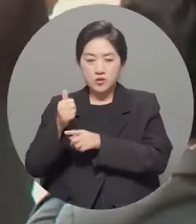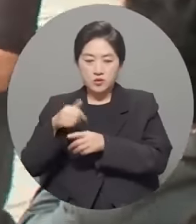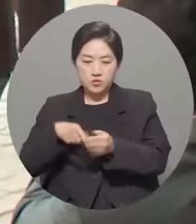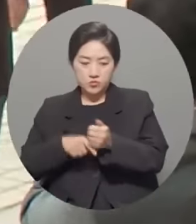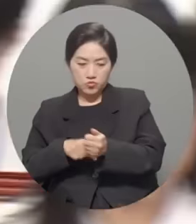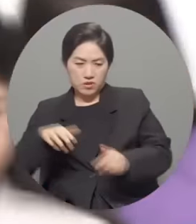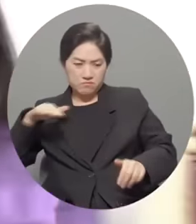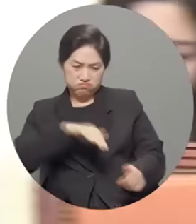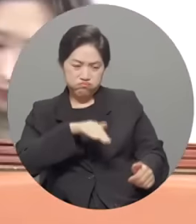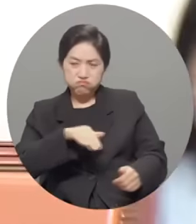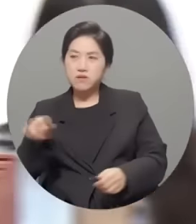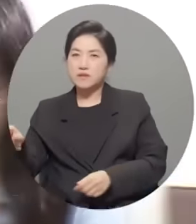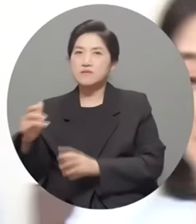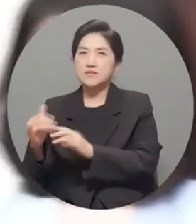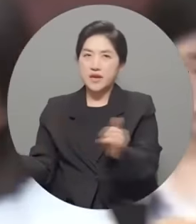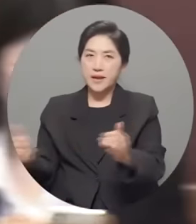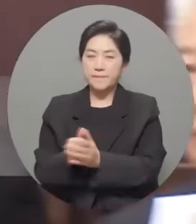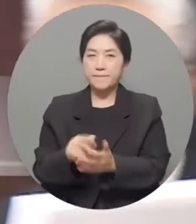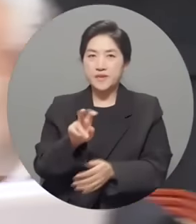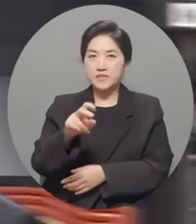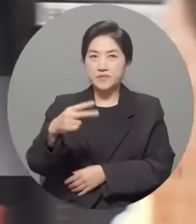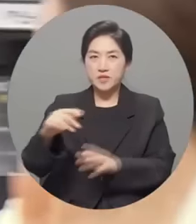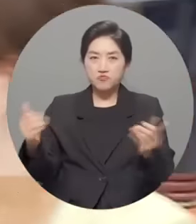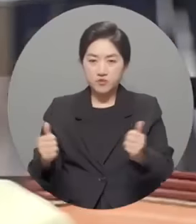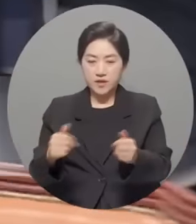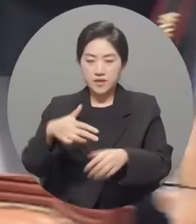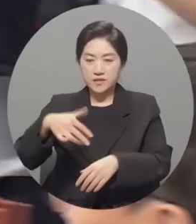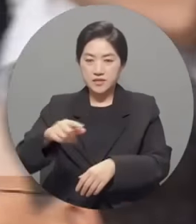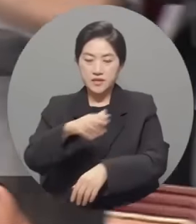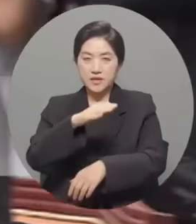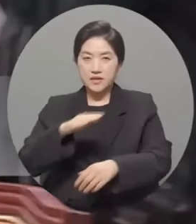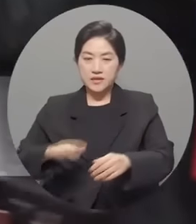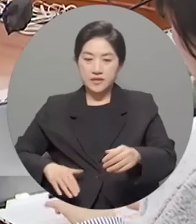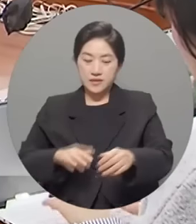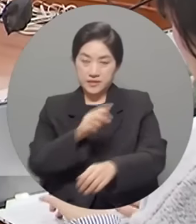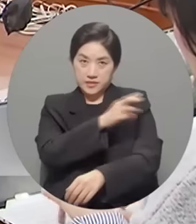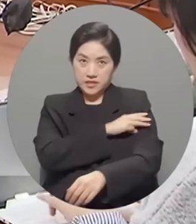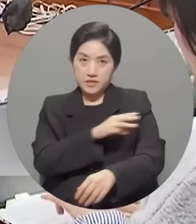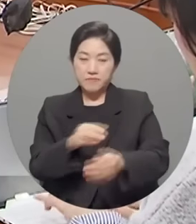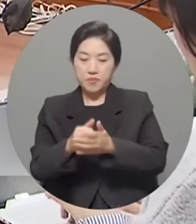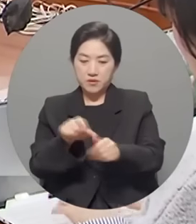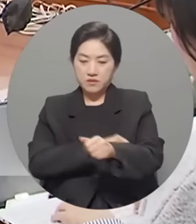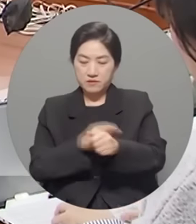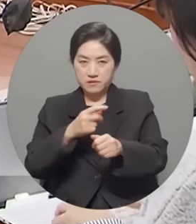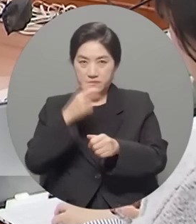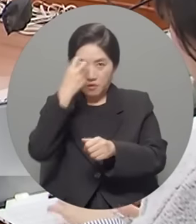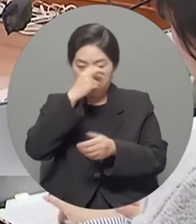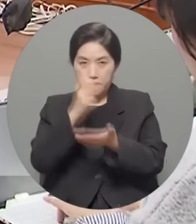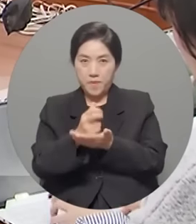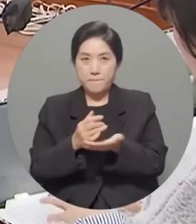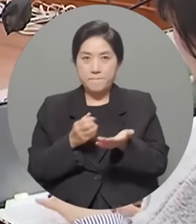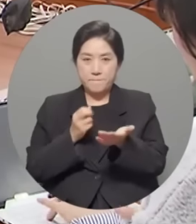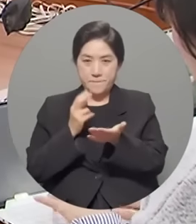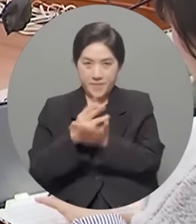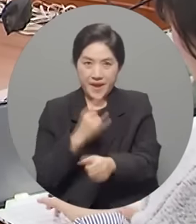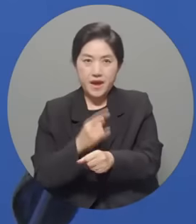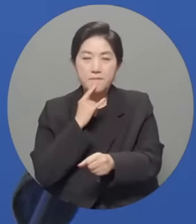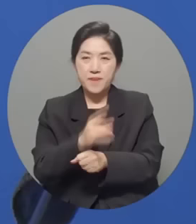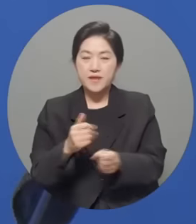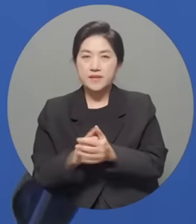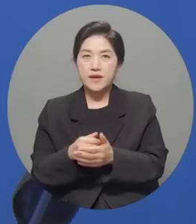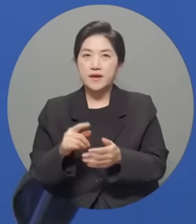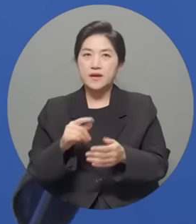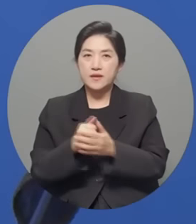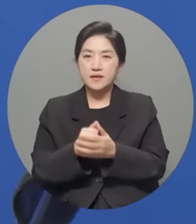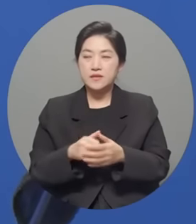당사자입니다. 21대 국회 내 최상병 특검법 처리를 공언한 민주당은 윤 대통령을 향해 거부권을 사용하지 말 것을